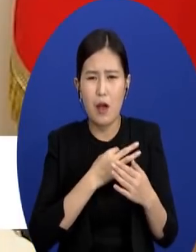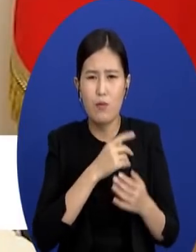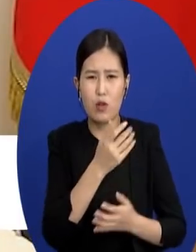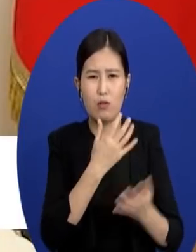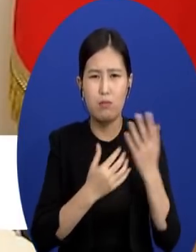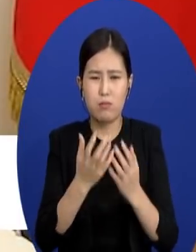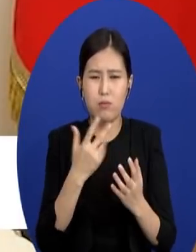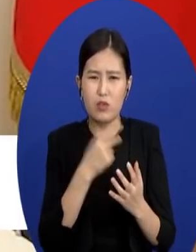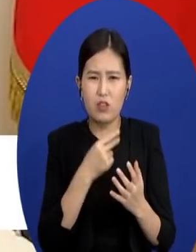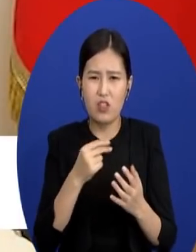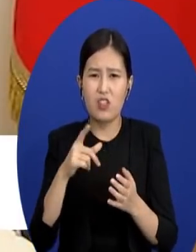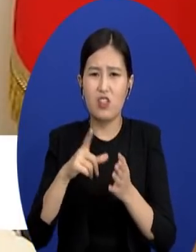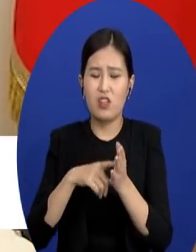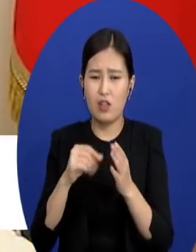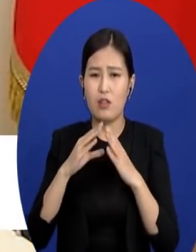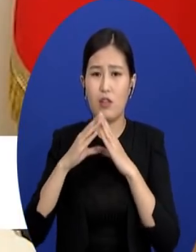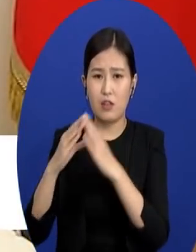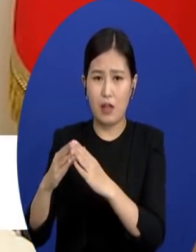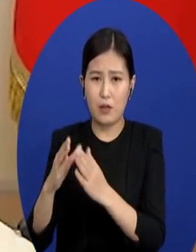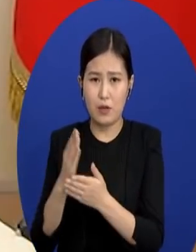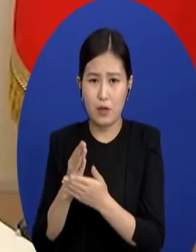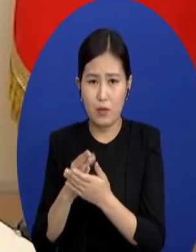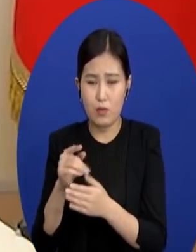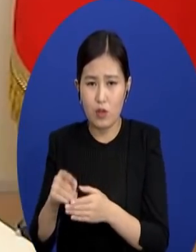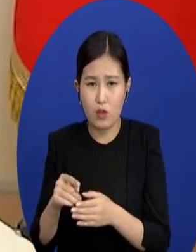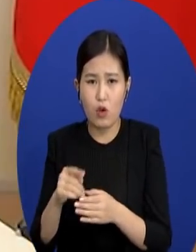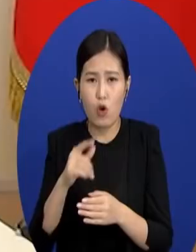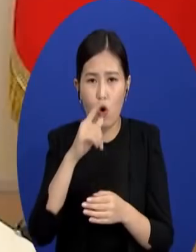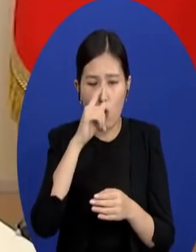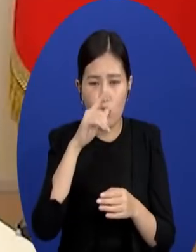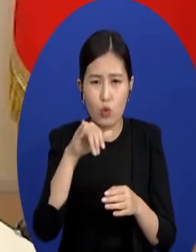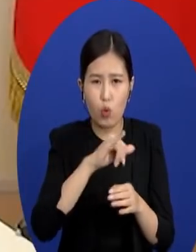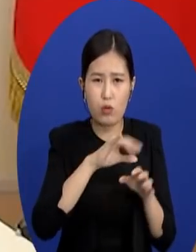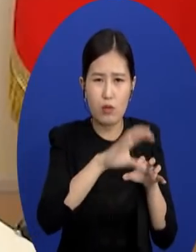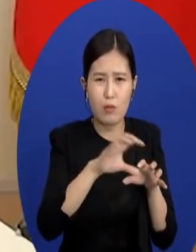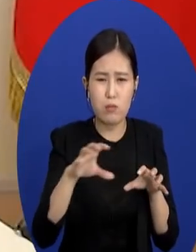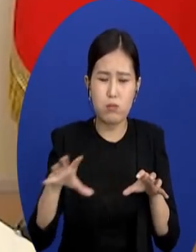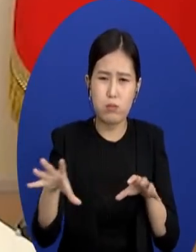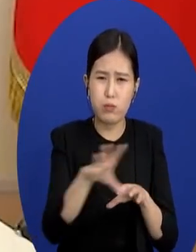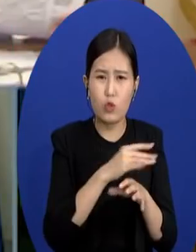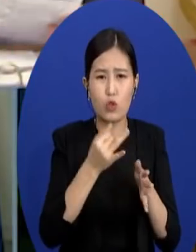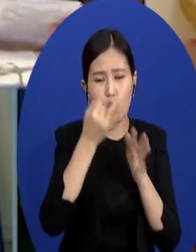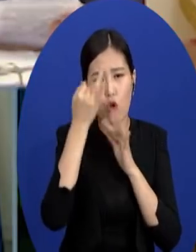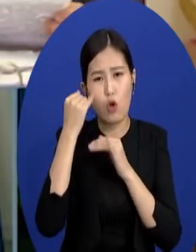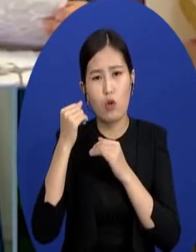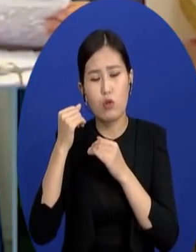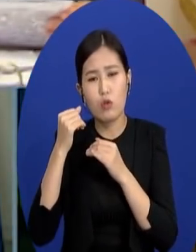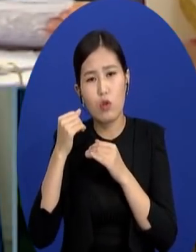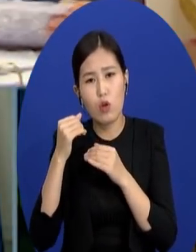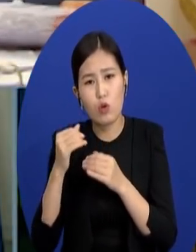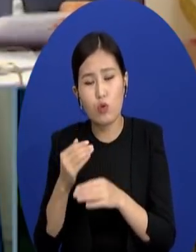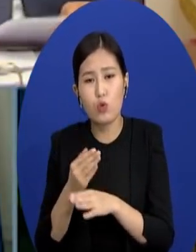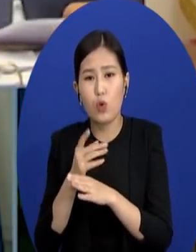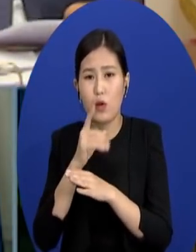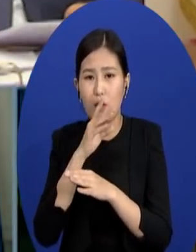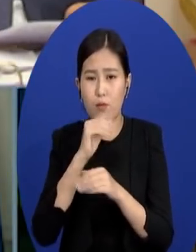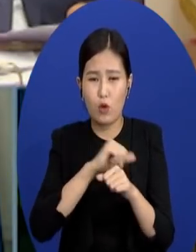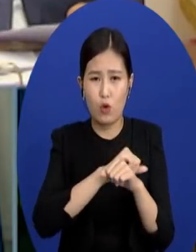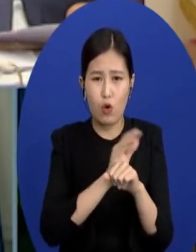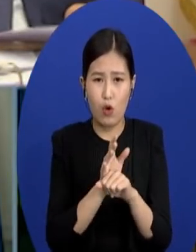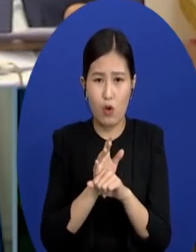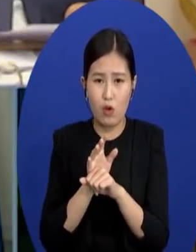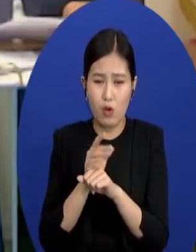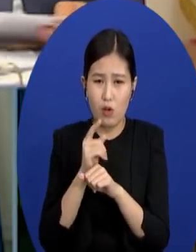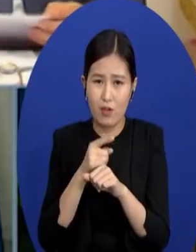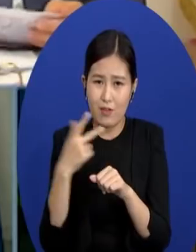захиргаандаа үүрэг болгосон байна. Энэ дагуу Орсын бүх мужид ирэх 7 хоногийн сүүлээр коронавирусны вакцинжуулалтанд иргэдийг